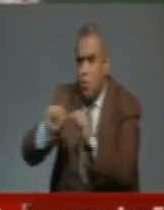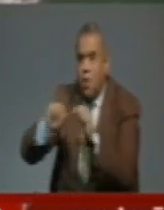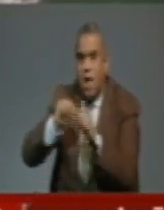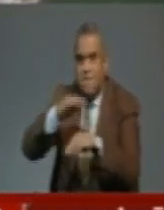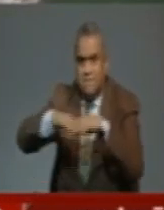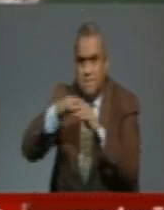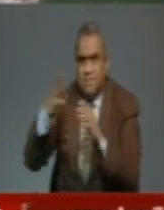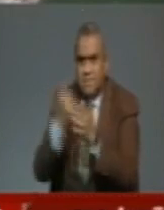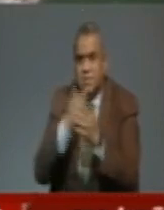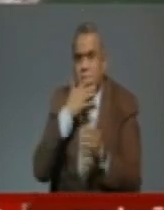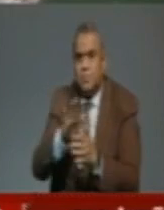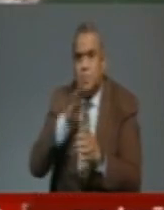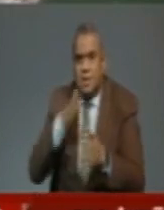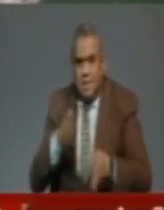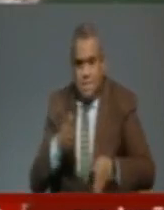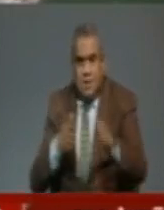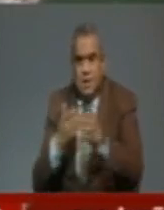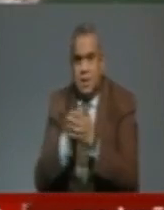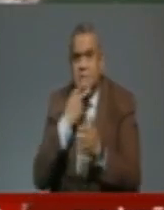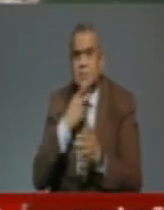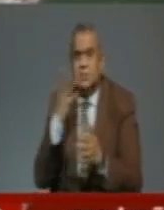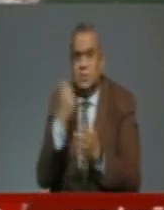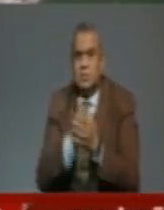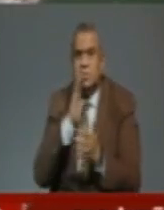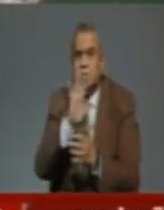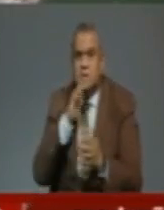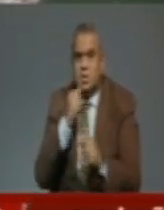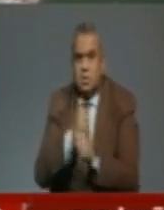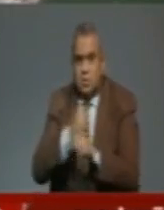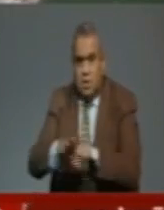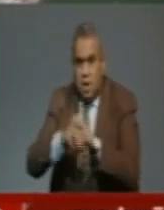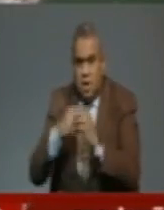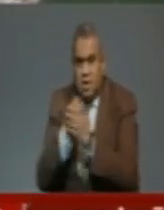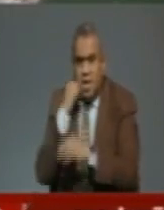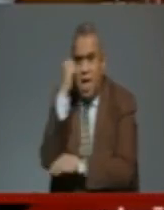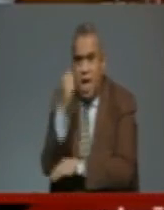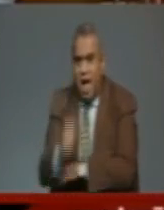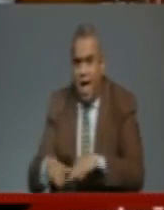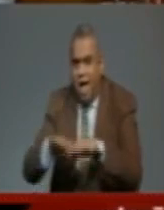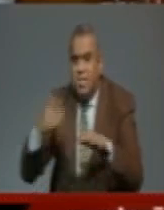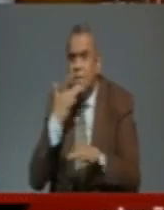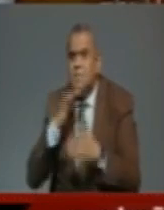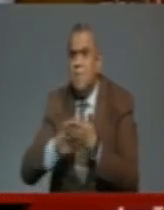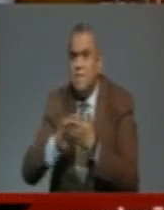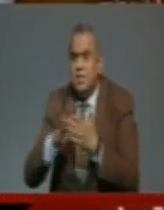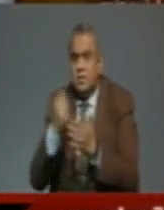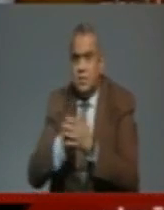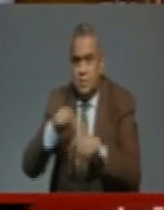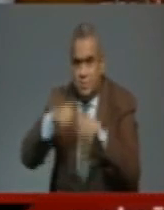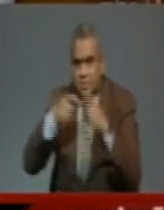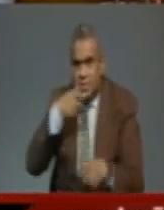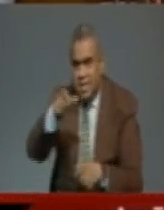شكل الرصيف للمره الثانيه، عشان اقول ما عندناش ارض نقدر ننمي فيها مينا اسكندريه اكتر من كده. ده شكل الحاجز الشمالي